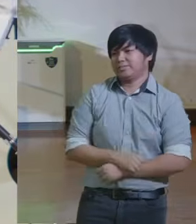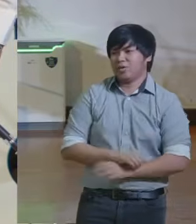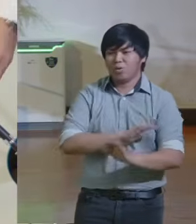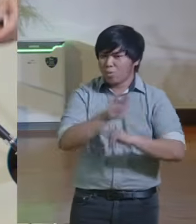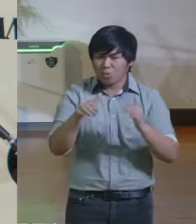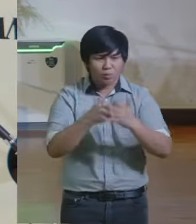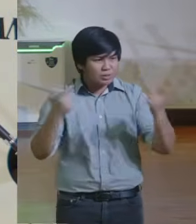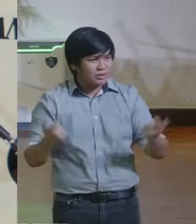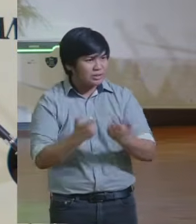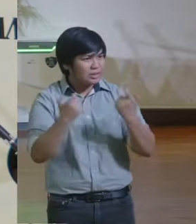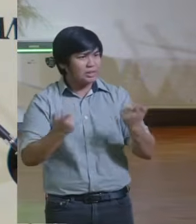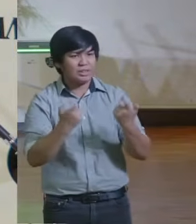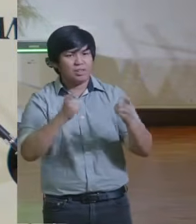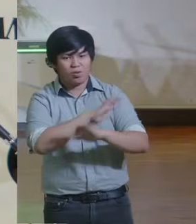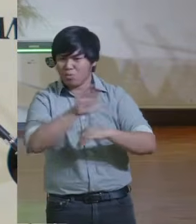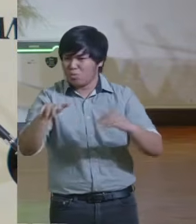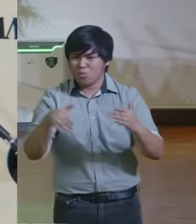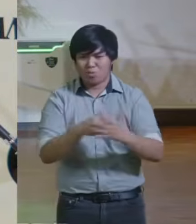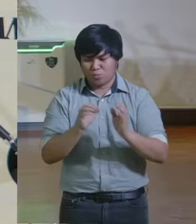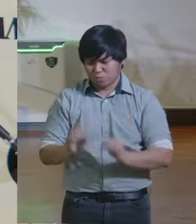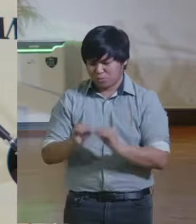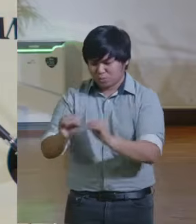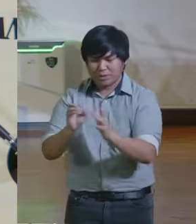mga pagkakasala.